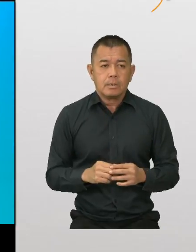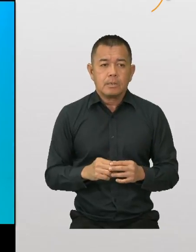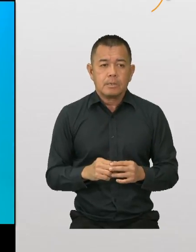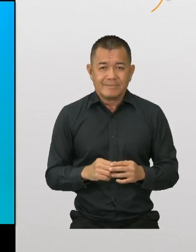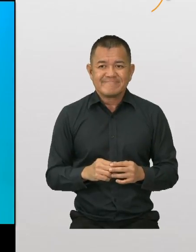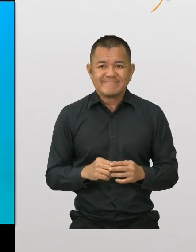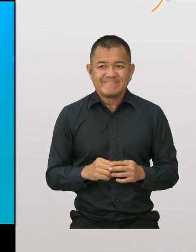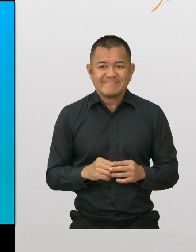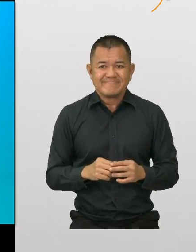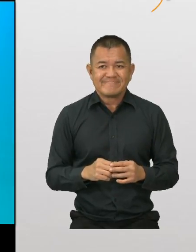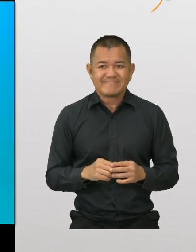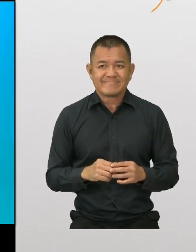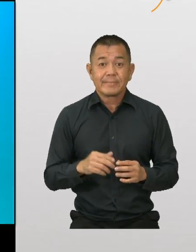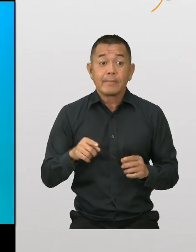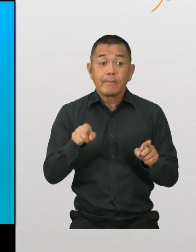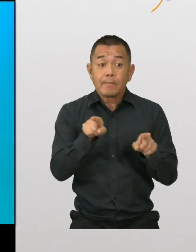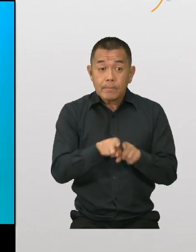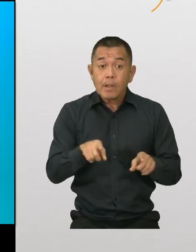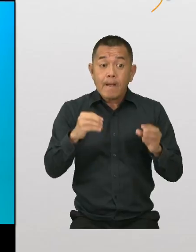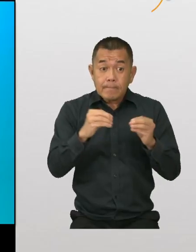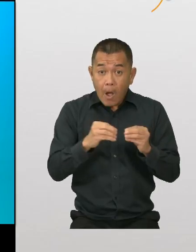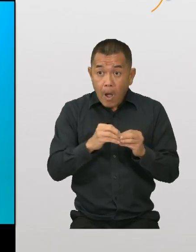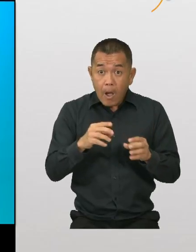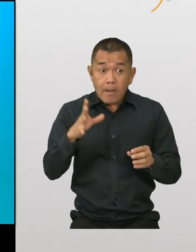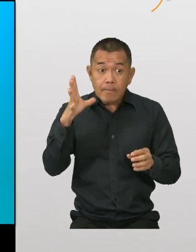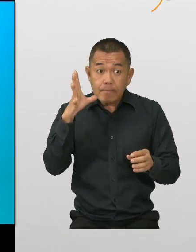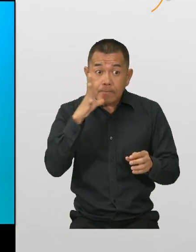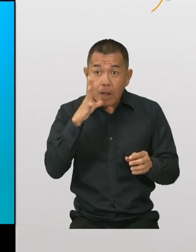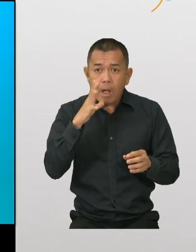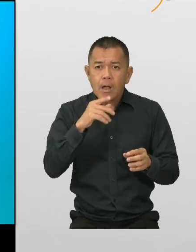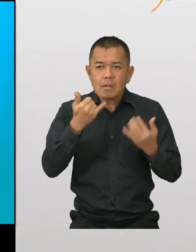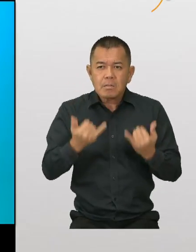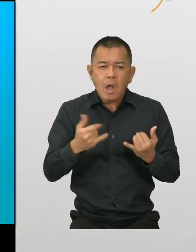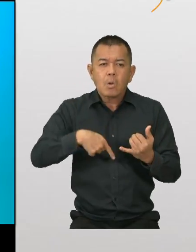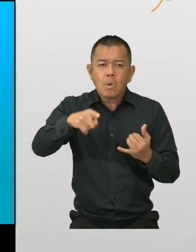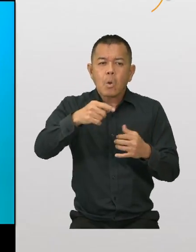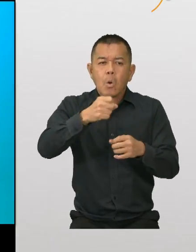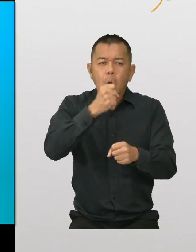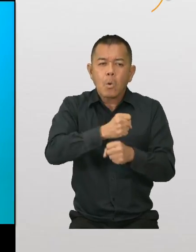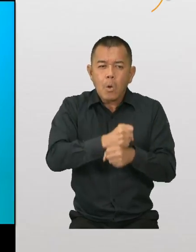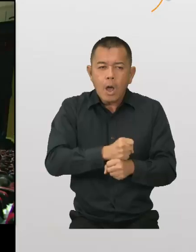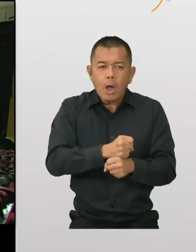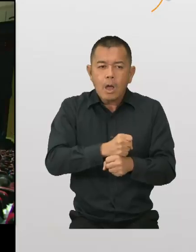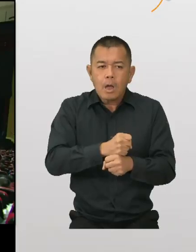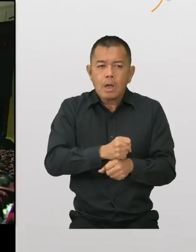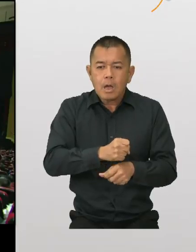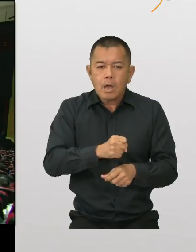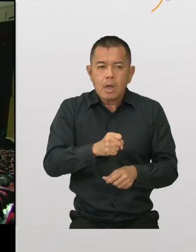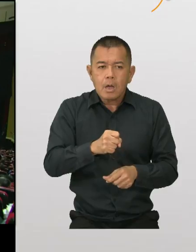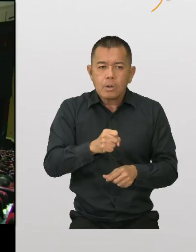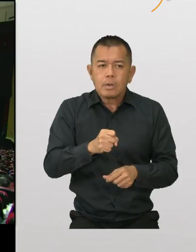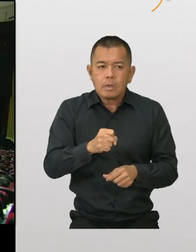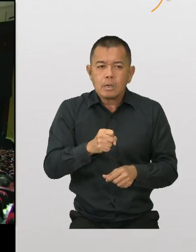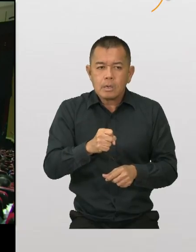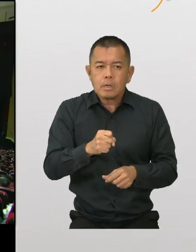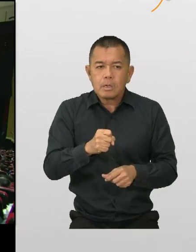作不方便 young 喂哺 mothers working, 或者是不 and 够 it's 母 not 乳 convenient for 孩 them 子的 to 奶粉 feed their child, and maybe not